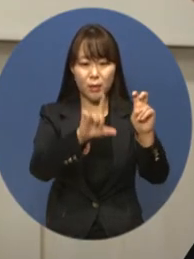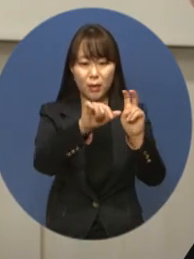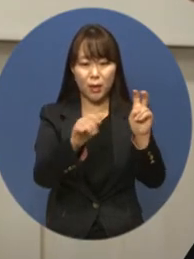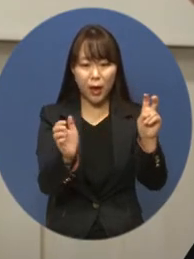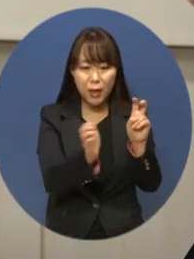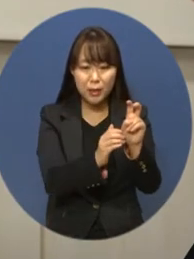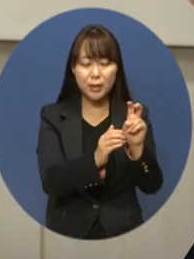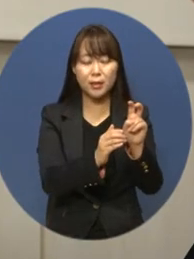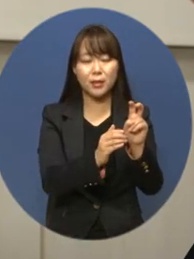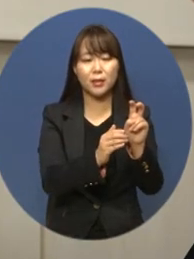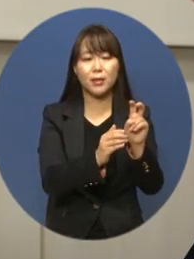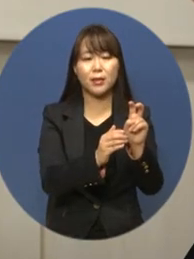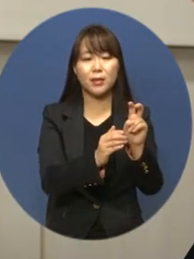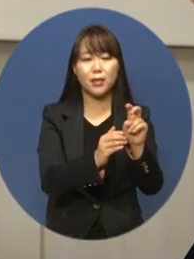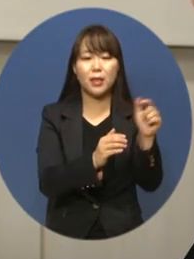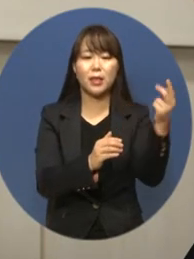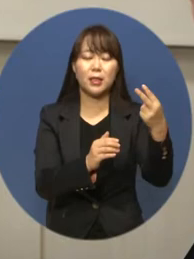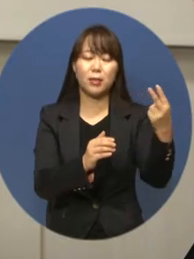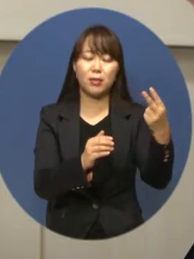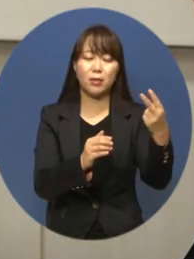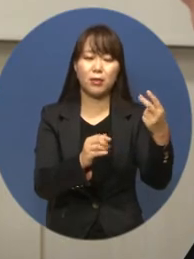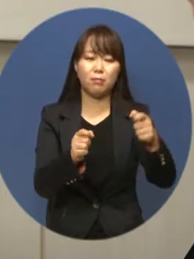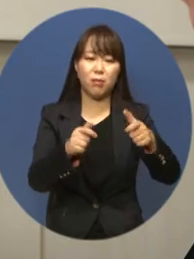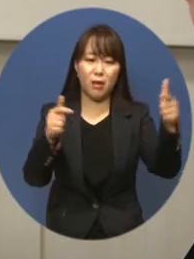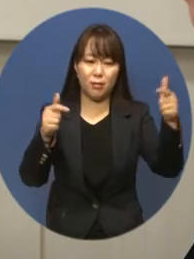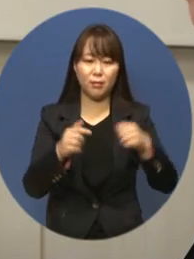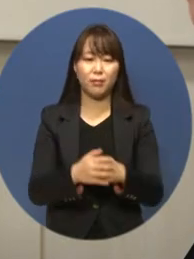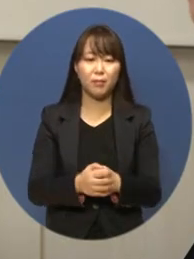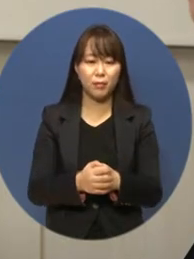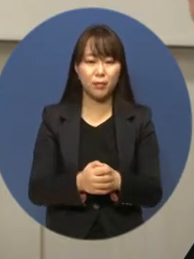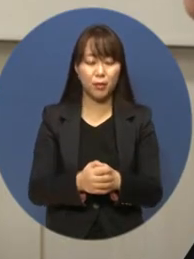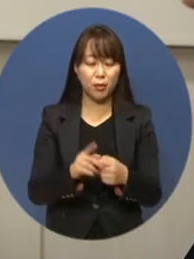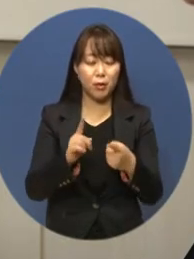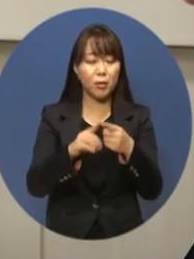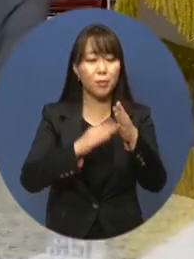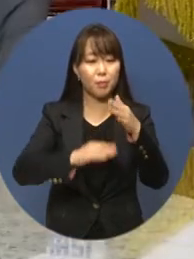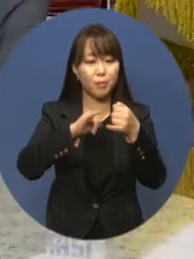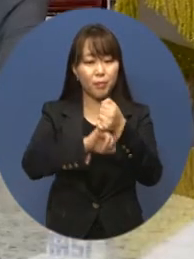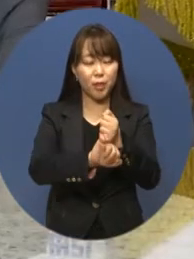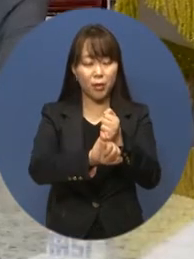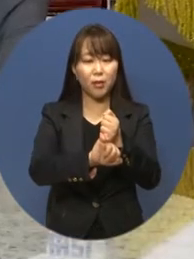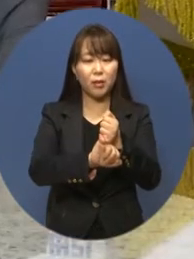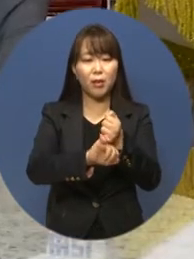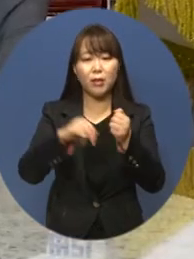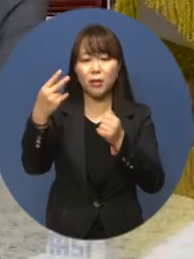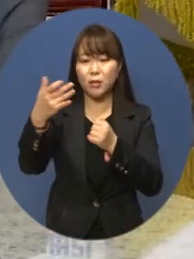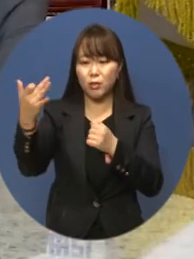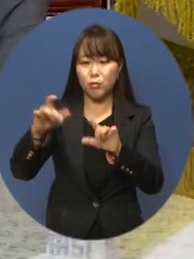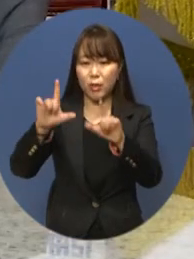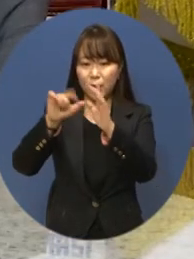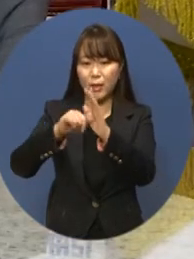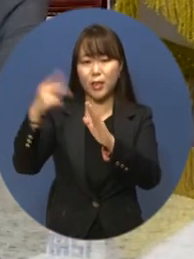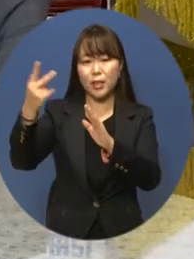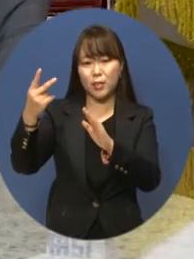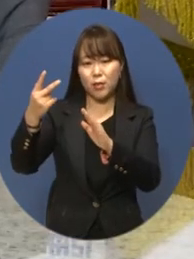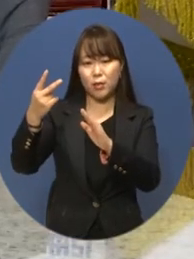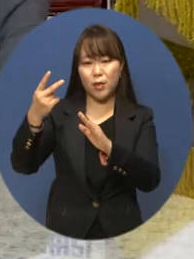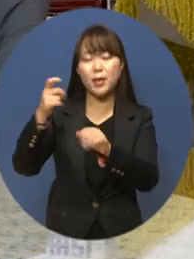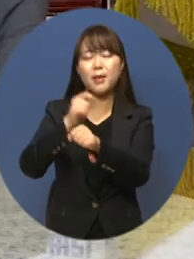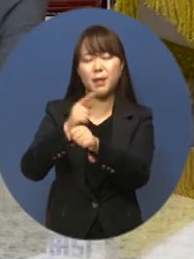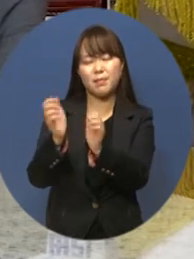2020년까지 2,000개를 만들겠다 이렇게 공약을 했는데 2019년에 2,000개가 달성이